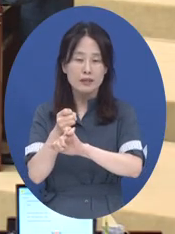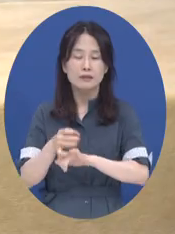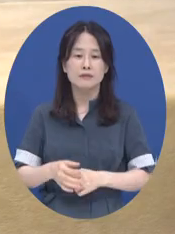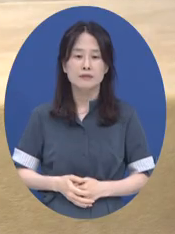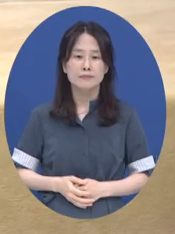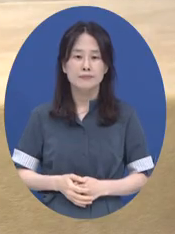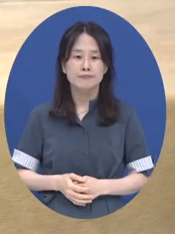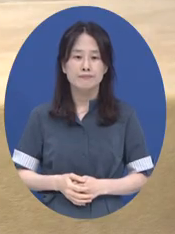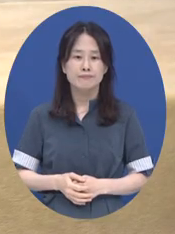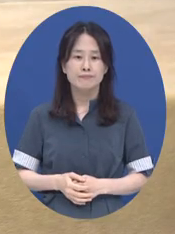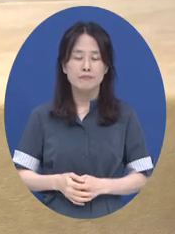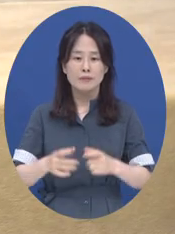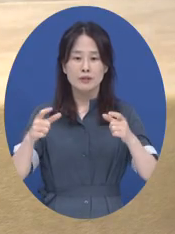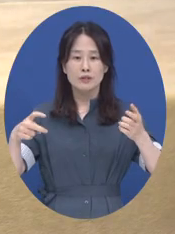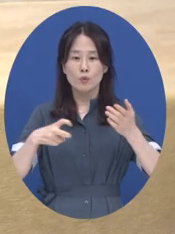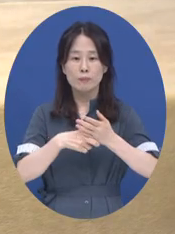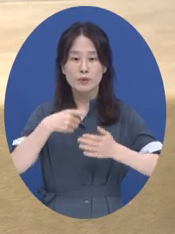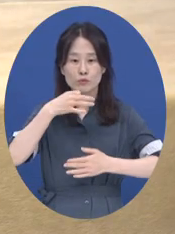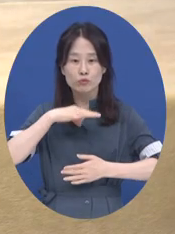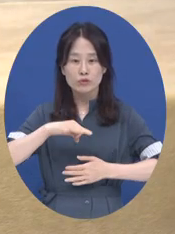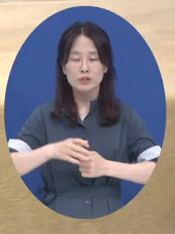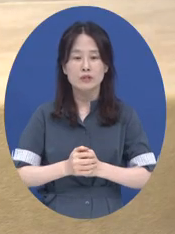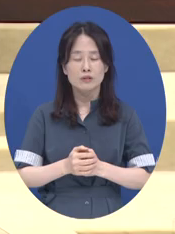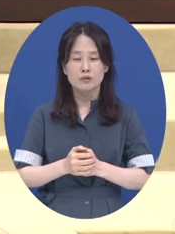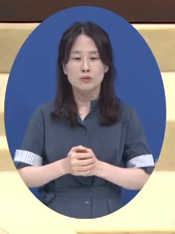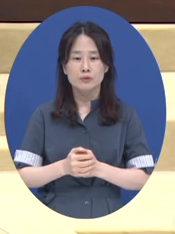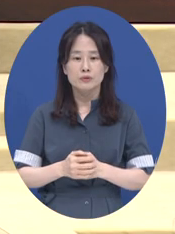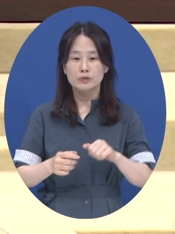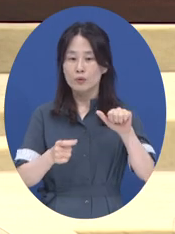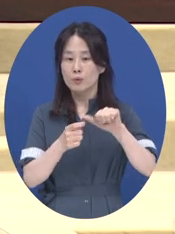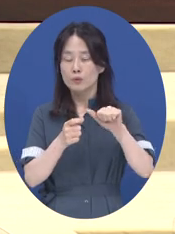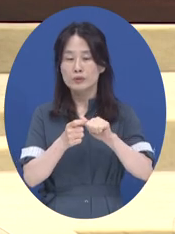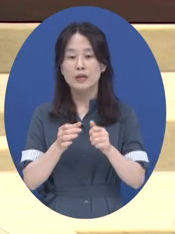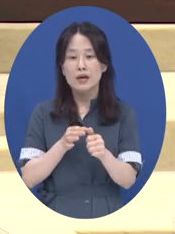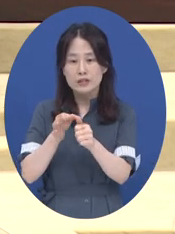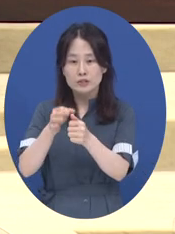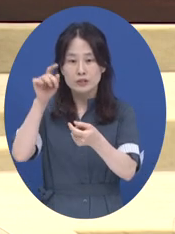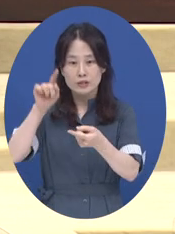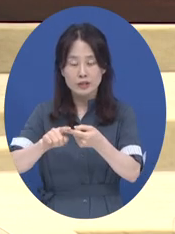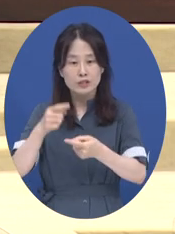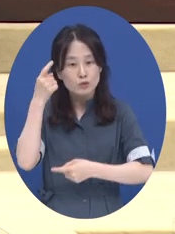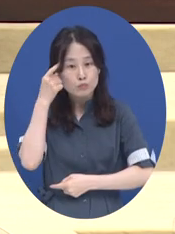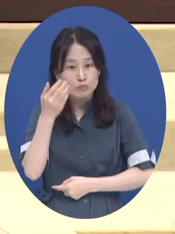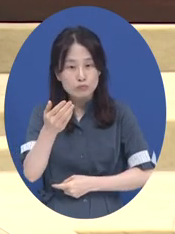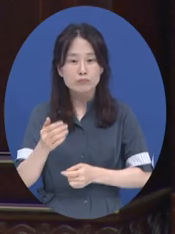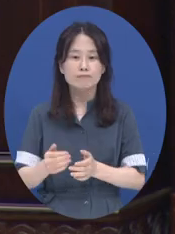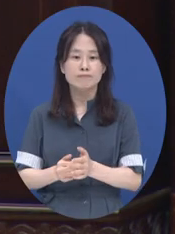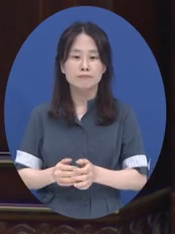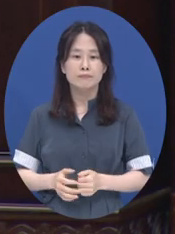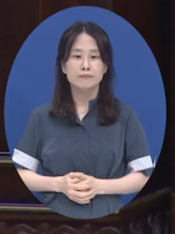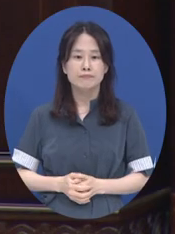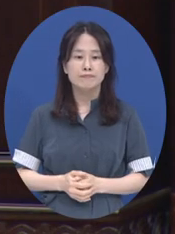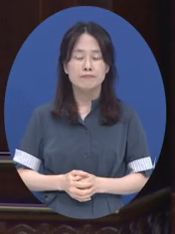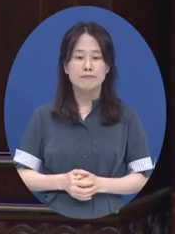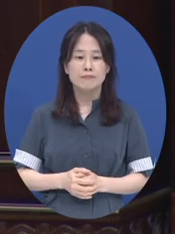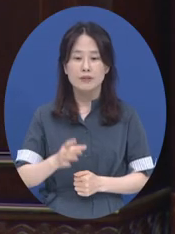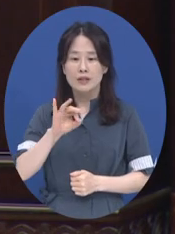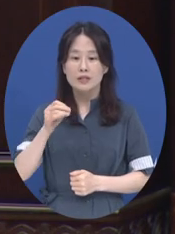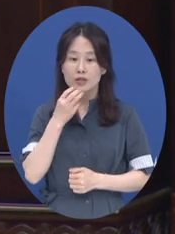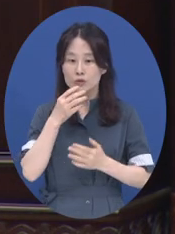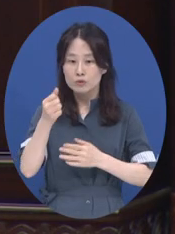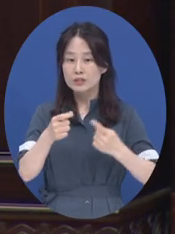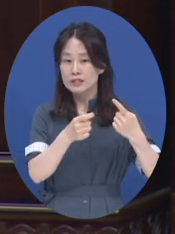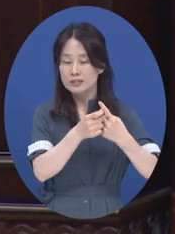약속했습니다. 지역화폐 효과와 5차 재난지원금 지원에 대한 견해를 묻는 질문도 있었습니다. 이 지사는 1차와